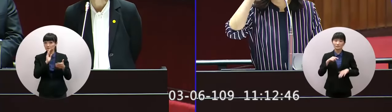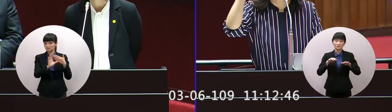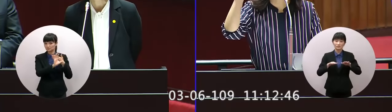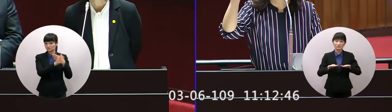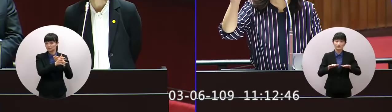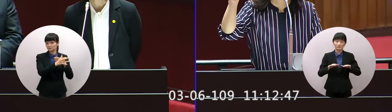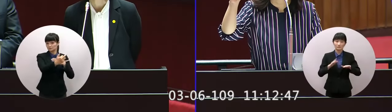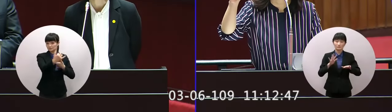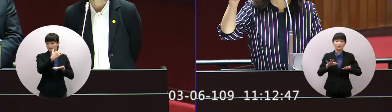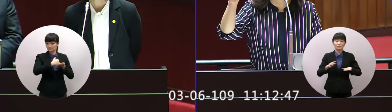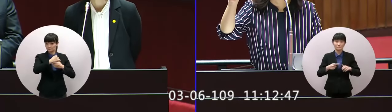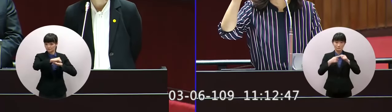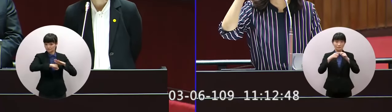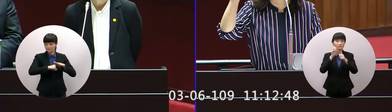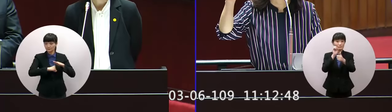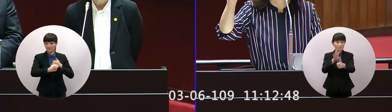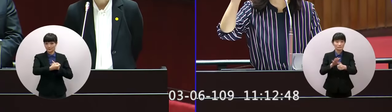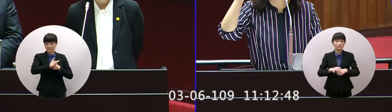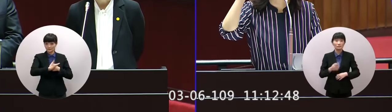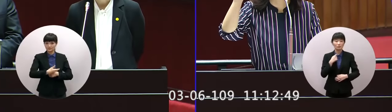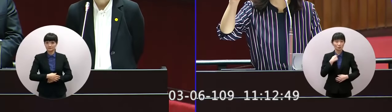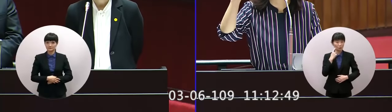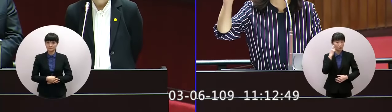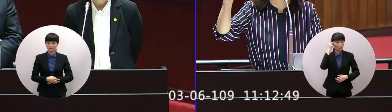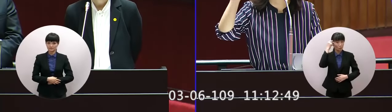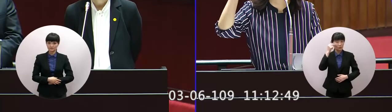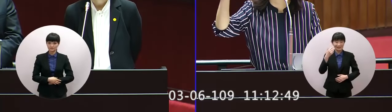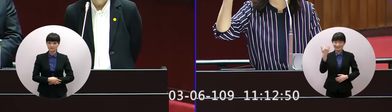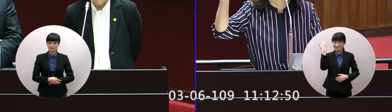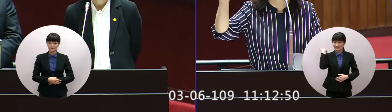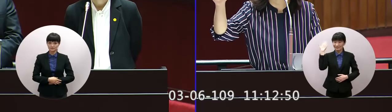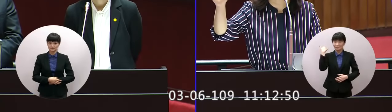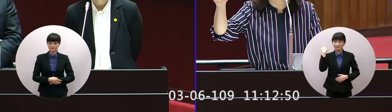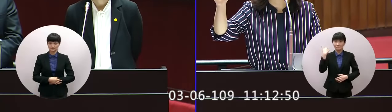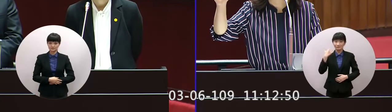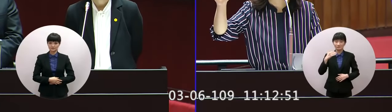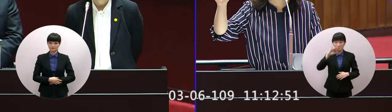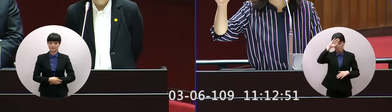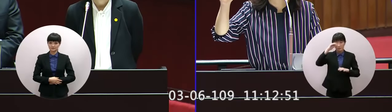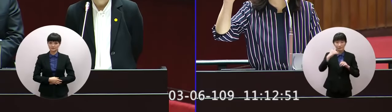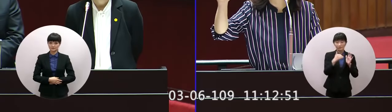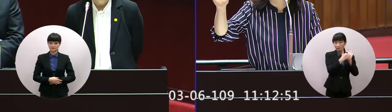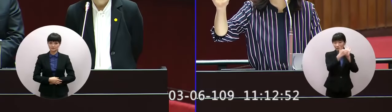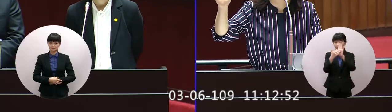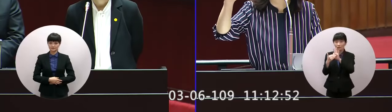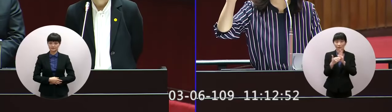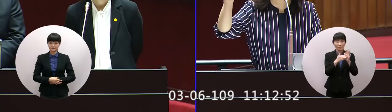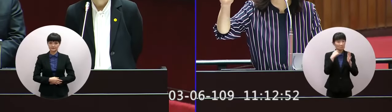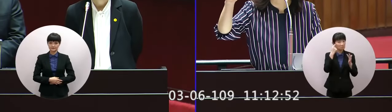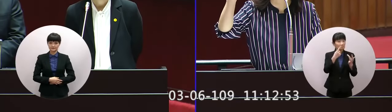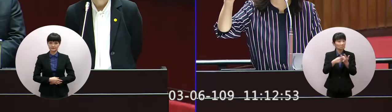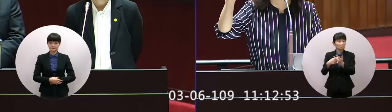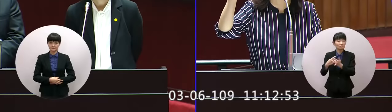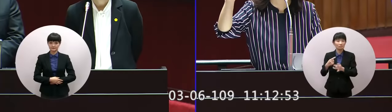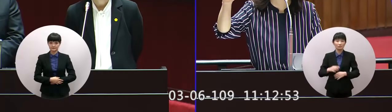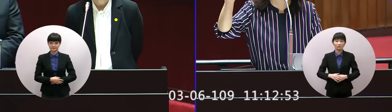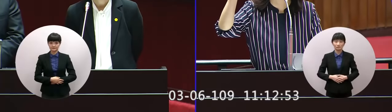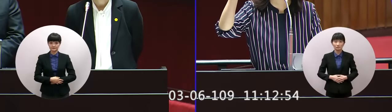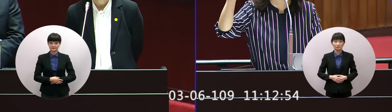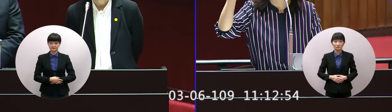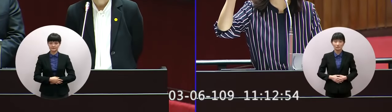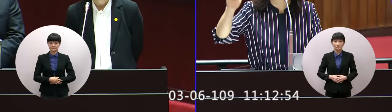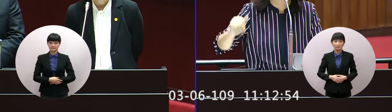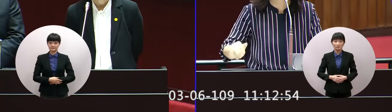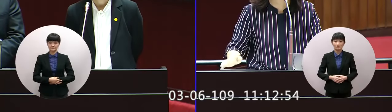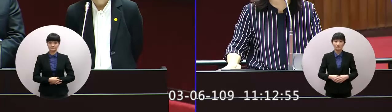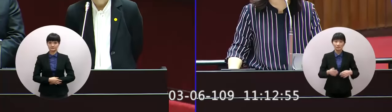们现在要面对的是，第一个我必须说了，我觉得我们在之前的标准上，可能也造成说，因为他不是从原来我们认